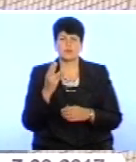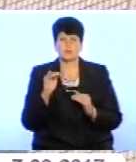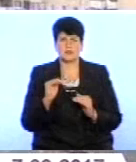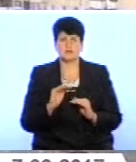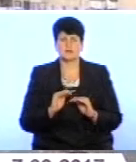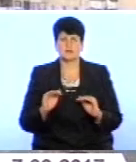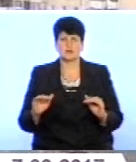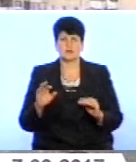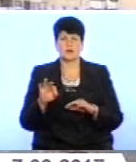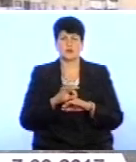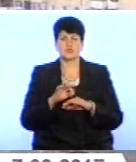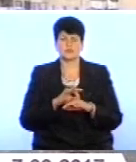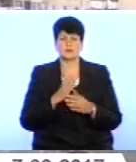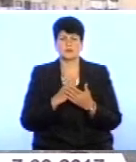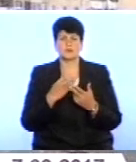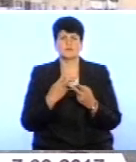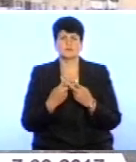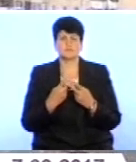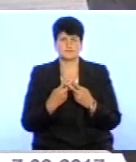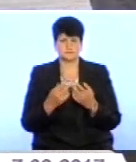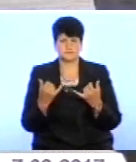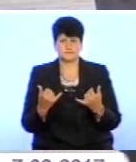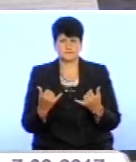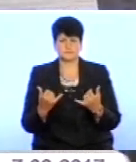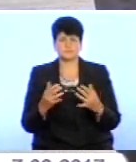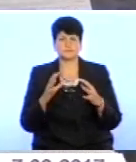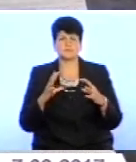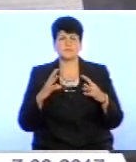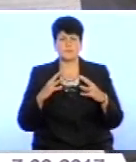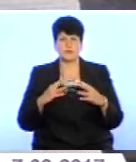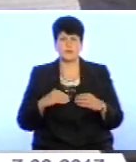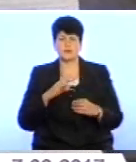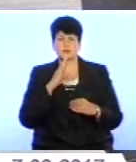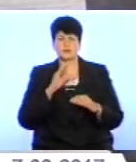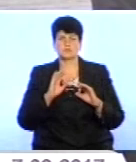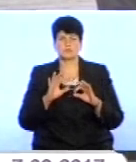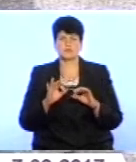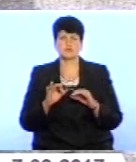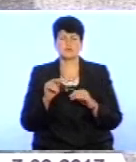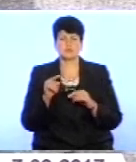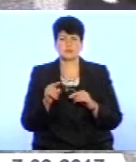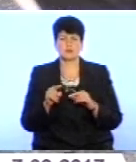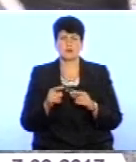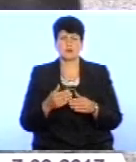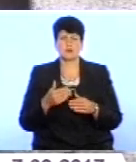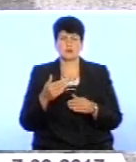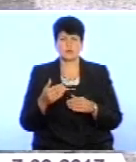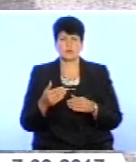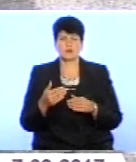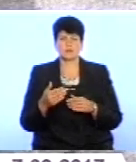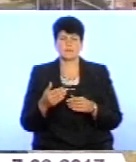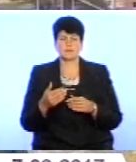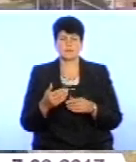дітей, допоки чоловік відбуває покарання в місцях позбавлення волі. Заспокоївшись, жінка розповіла, що на такий відчайдушний крок її